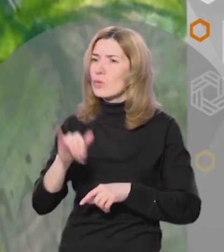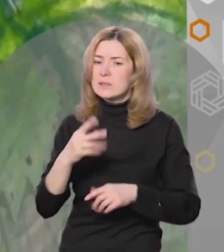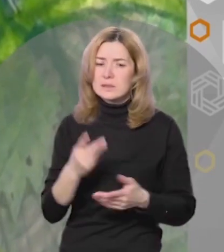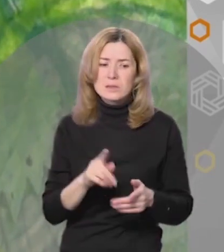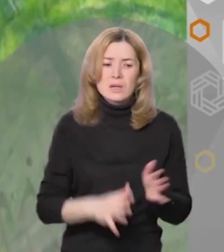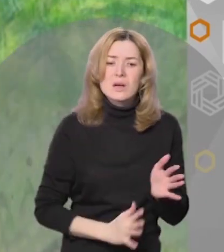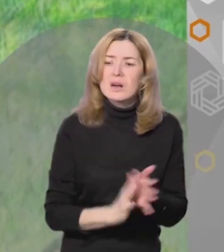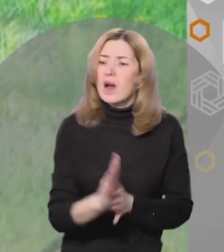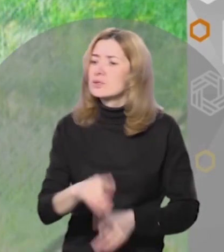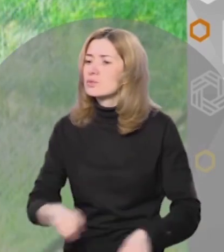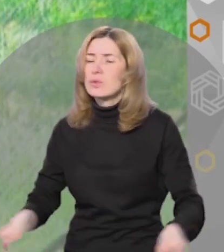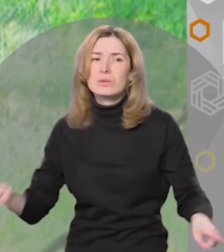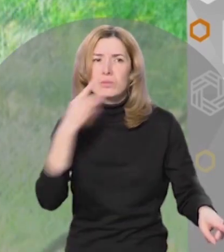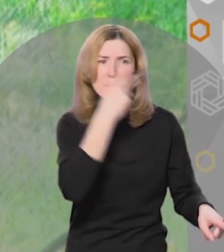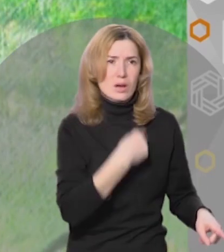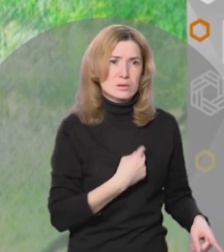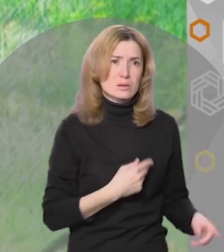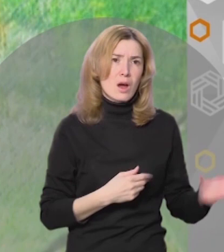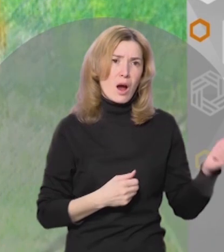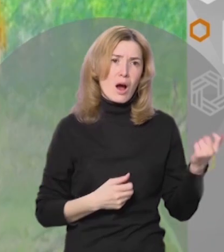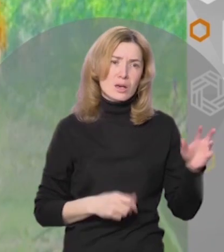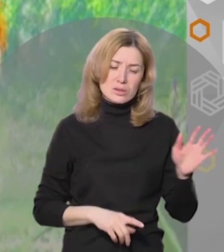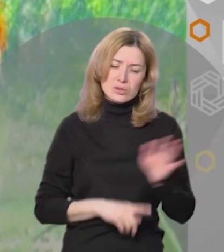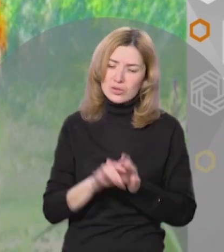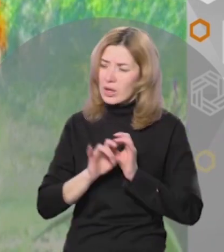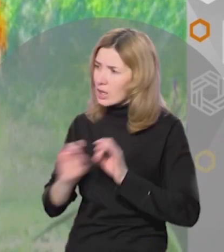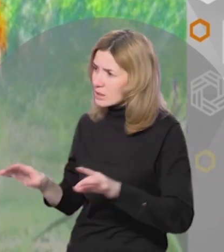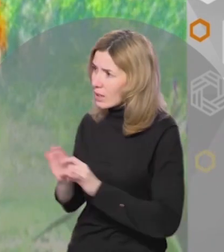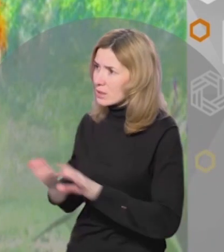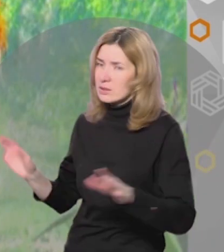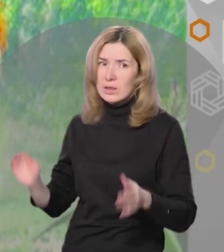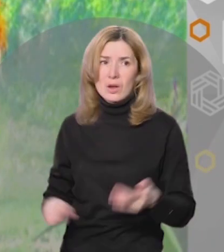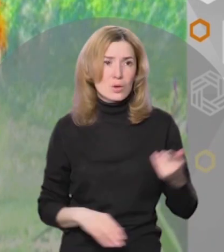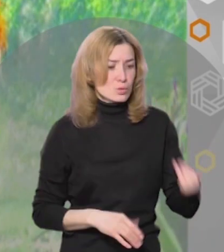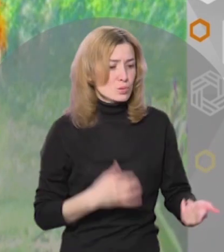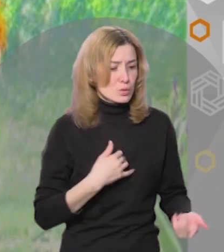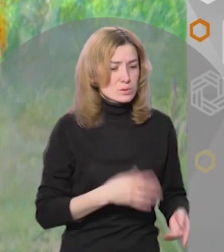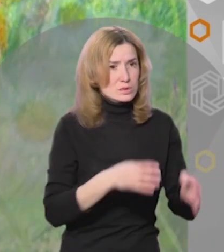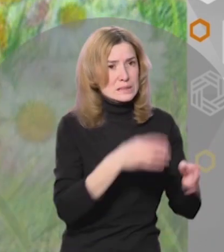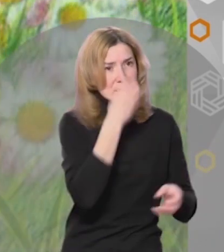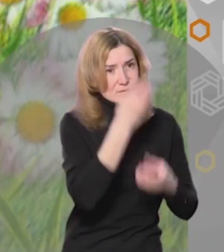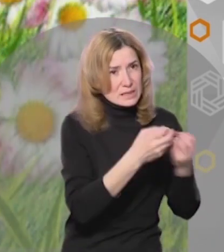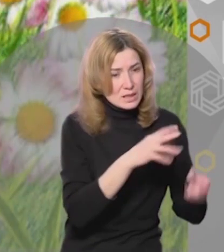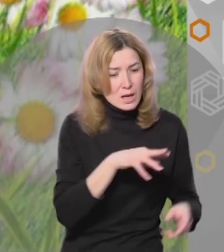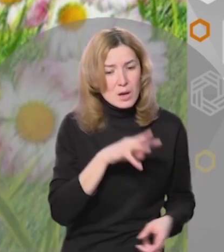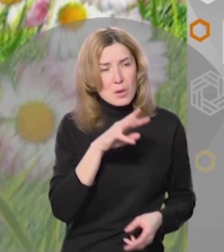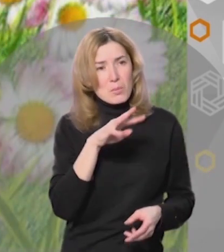растет!» Ася с гордостью начала рассказывать. «Тут у нас маргаритки.